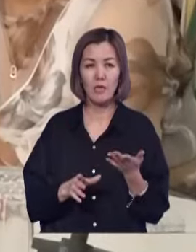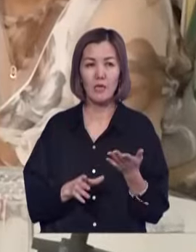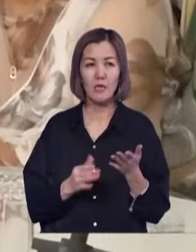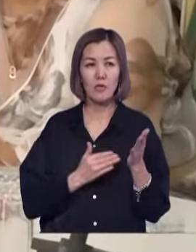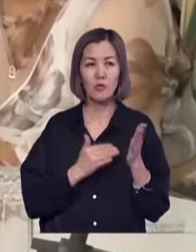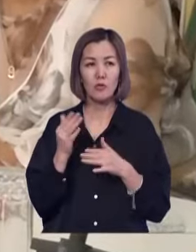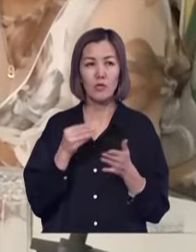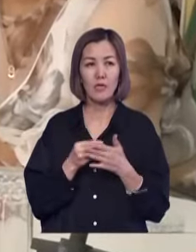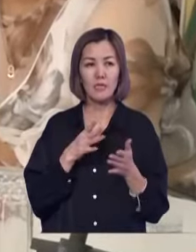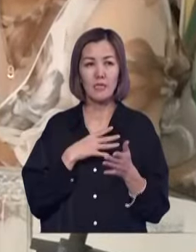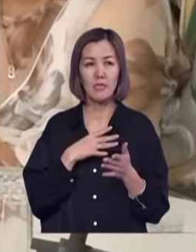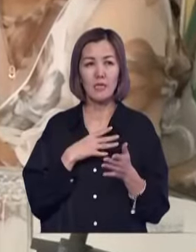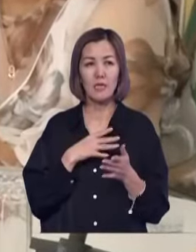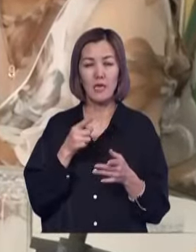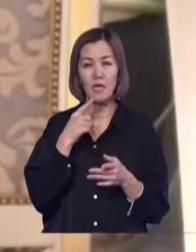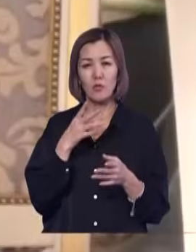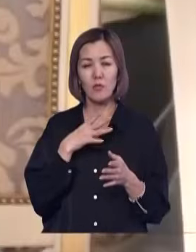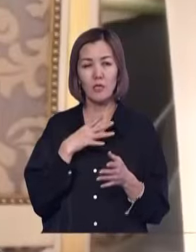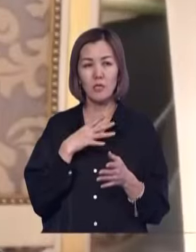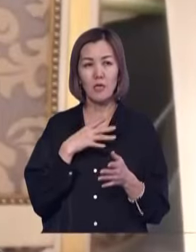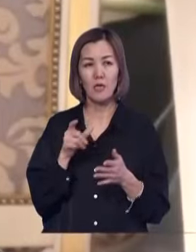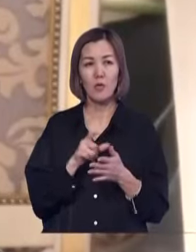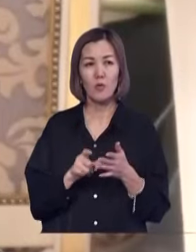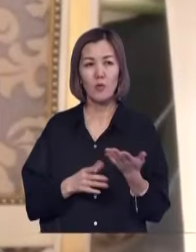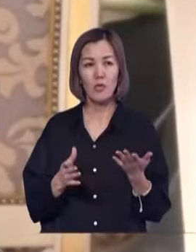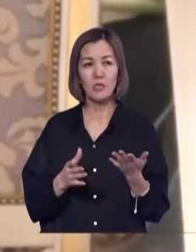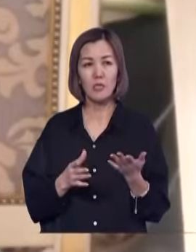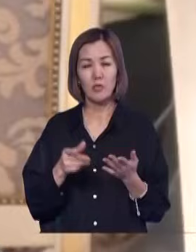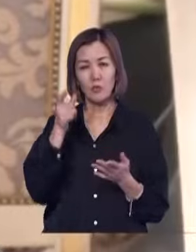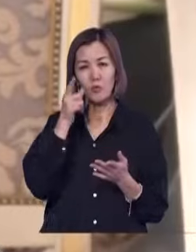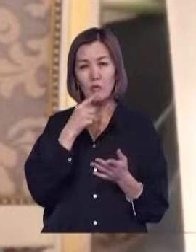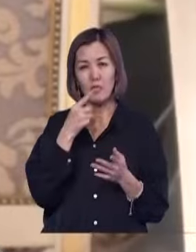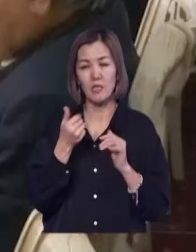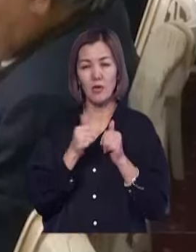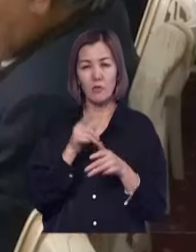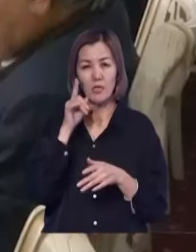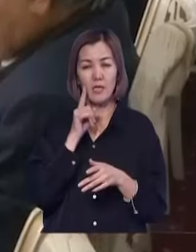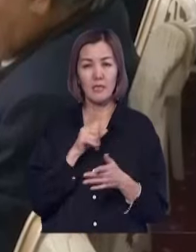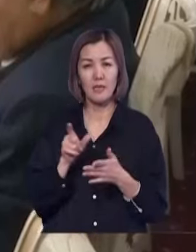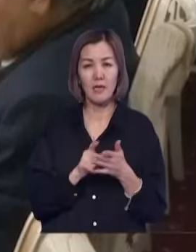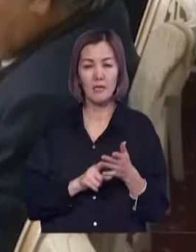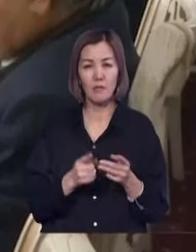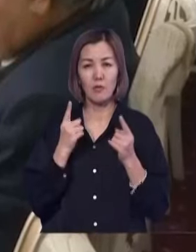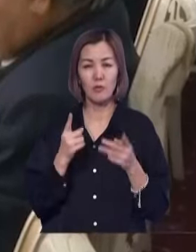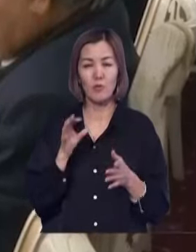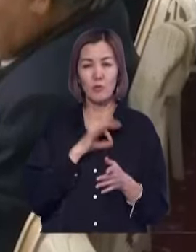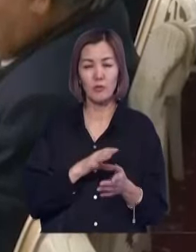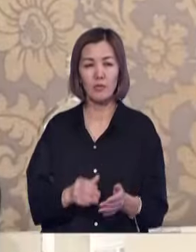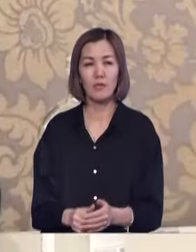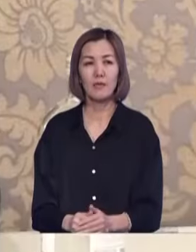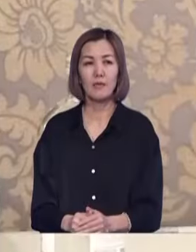жоғары баға берді. Айтуларынша, мұндай өлең жырлардың түркі тілдеріне аударылуы қазақ әдебиетіне қосылған сүбелі